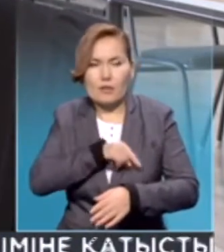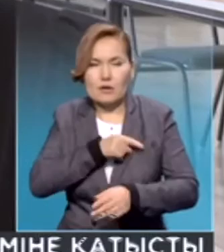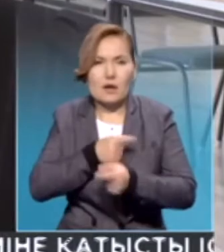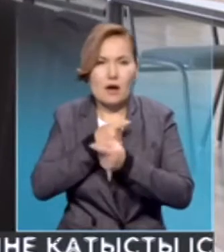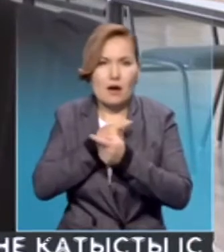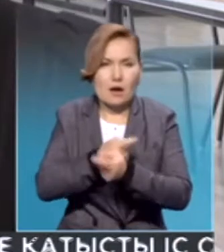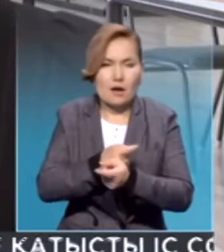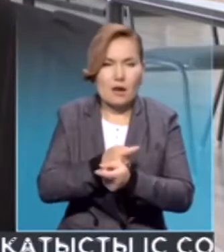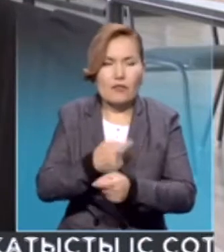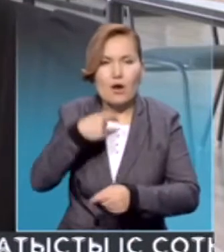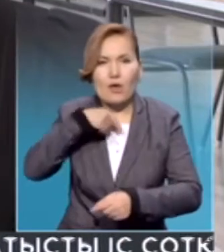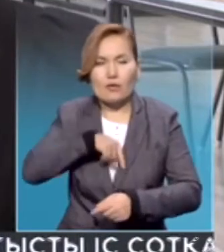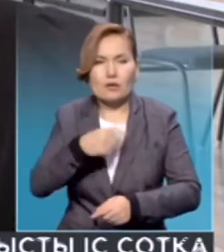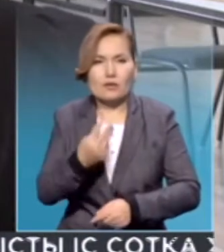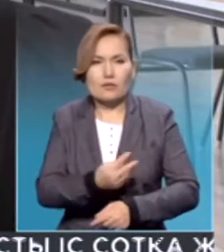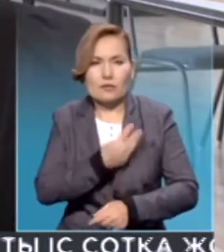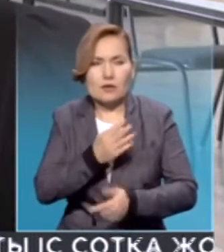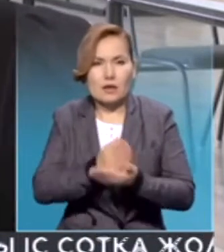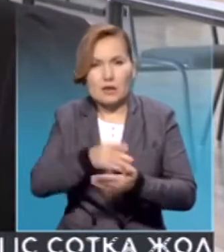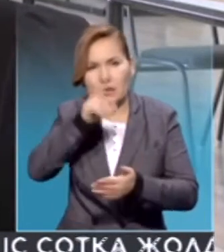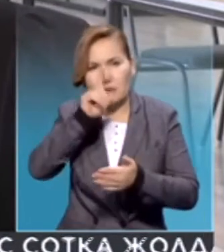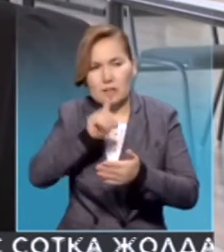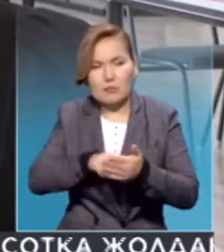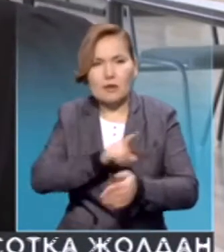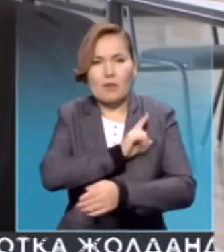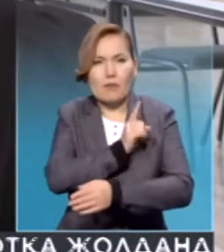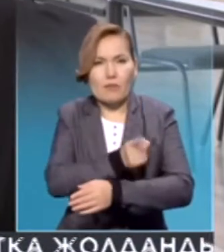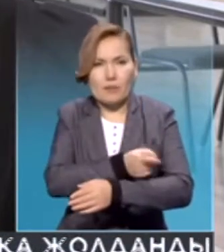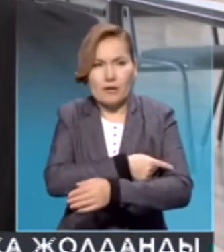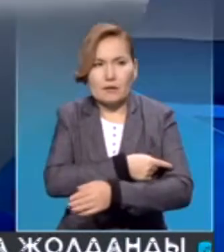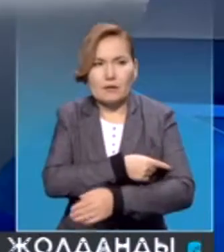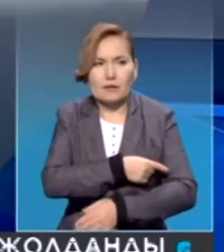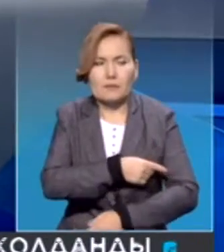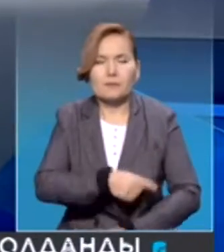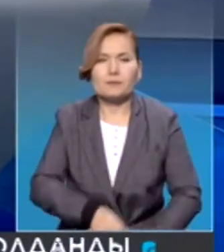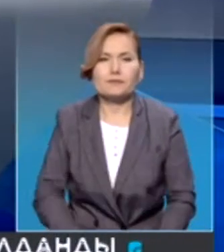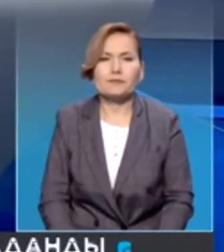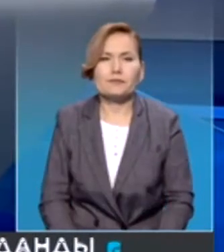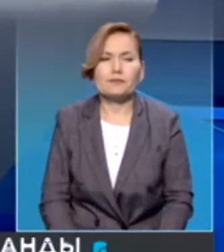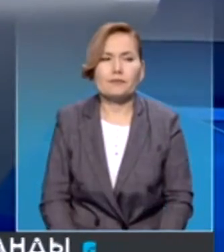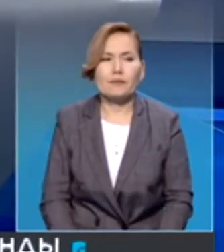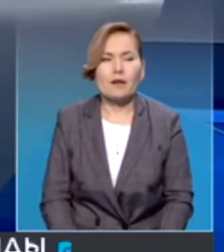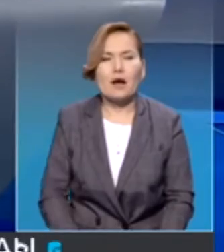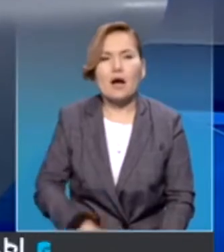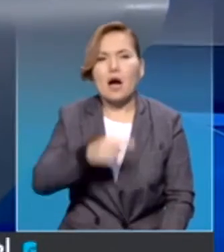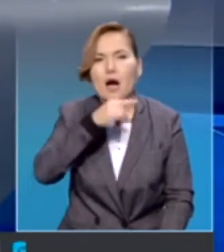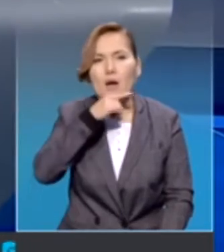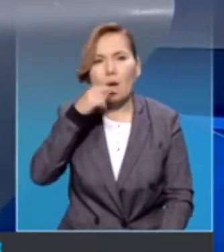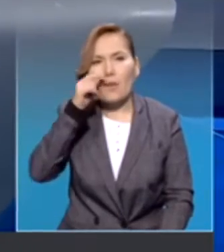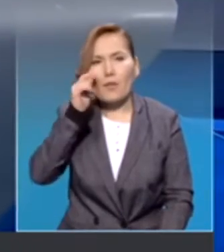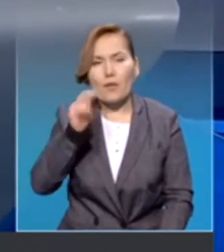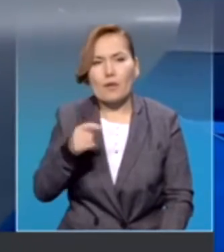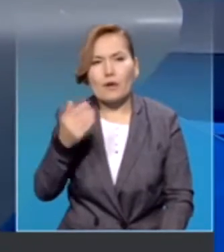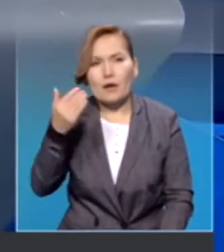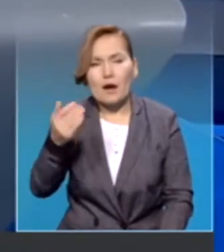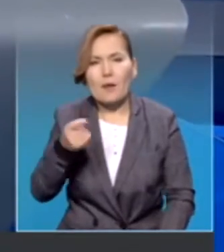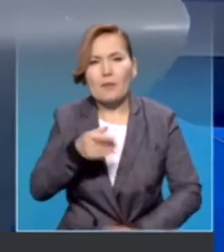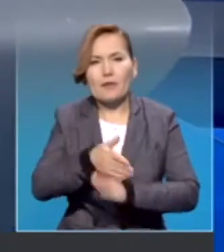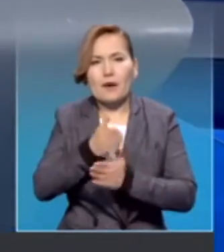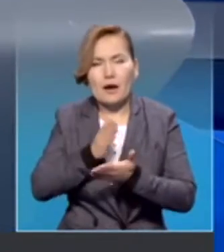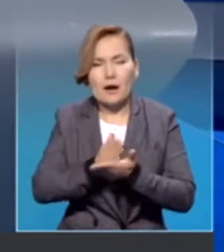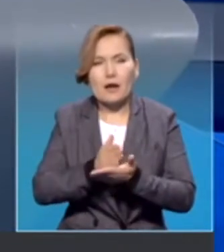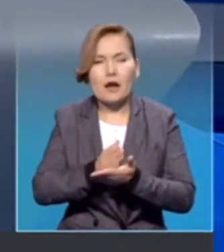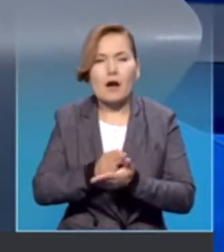іштерінен жігерлі, сенімдері мықты өмірге деген. Ресей Украина астығын Қара теңіз арқылы